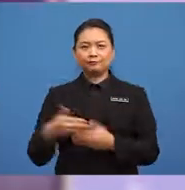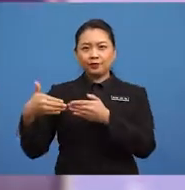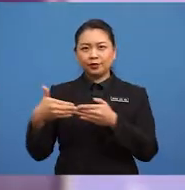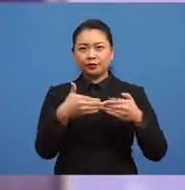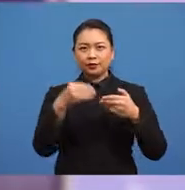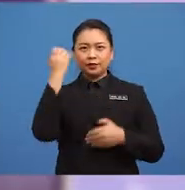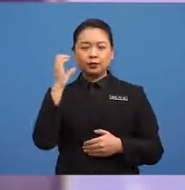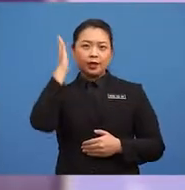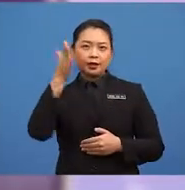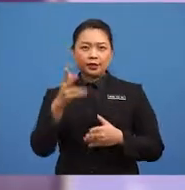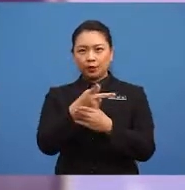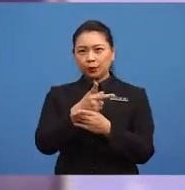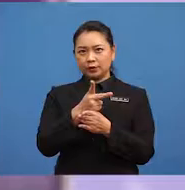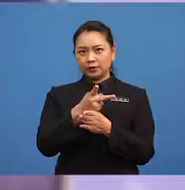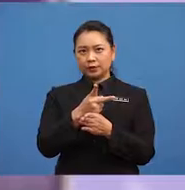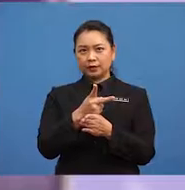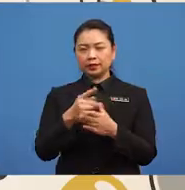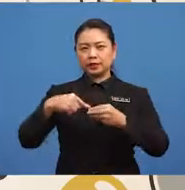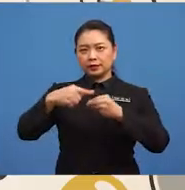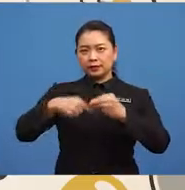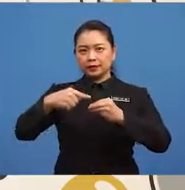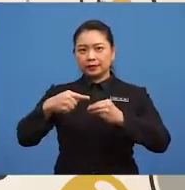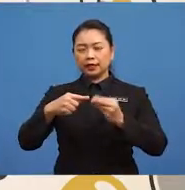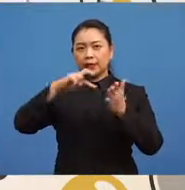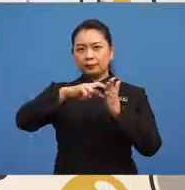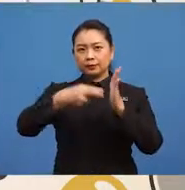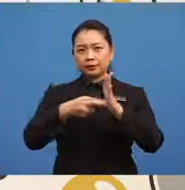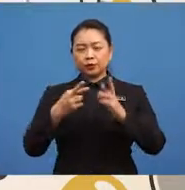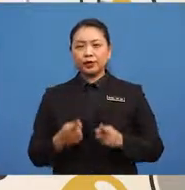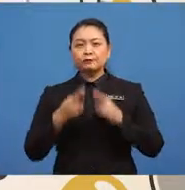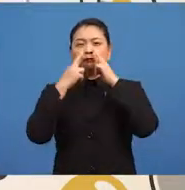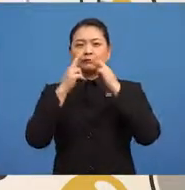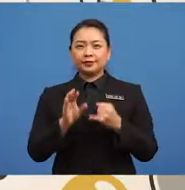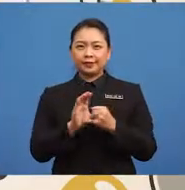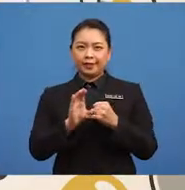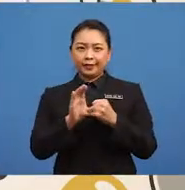Seterusnya, cikgu akan kongsikan tentang definisi respirasi sel.